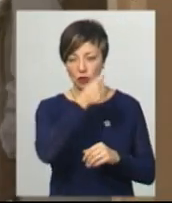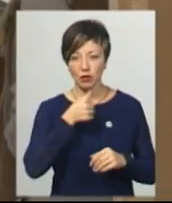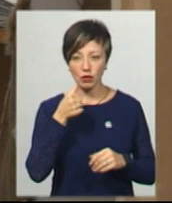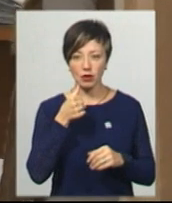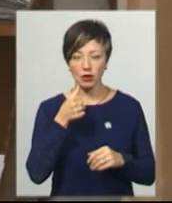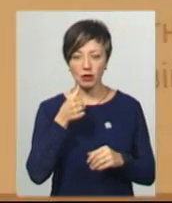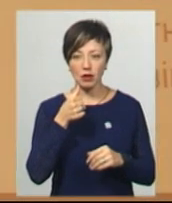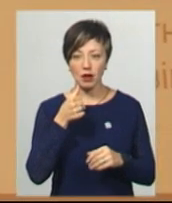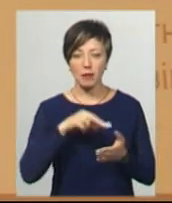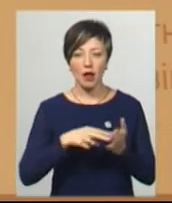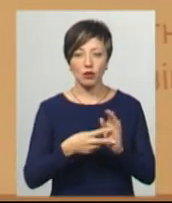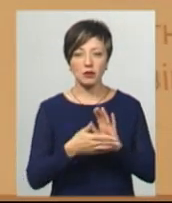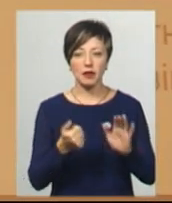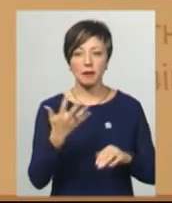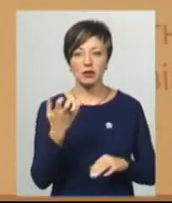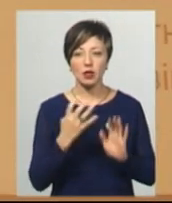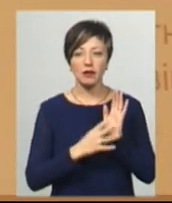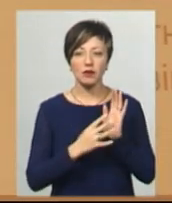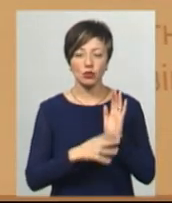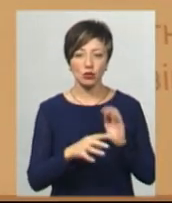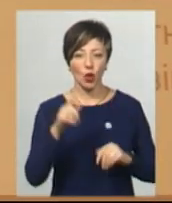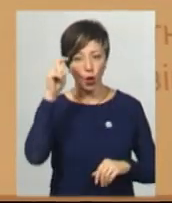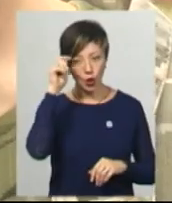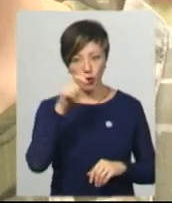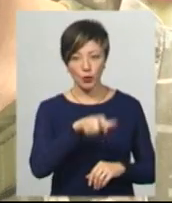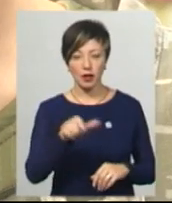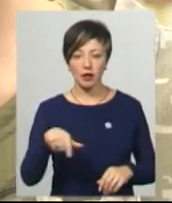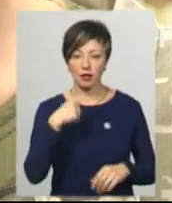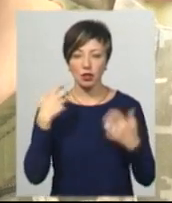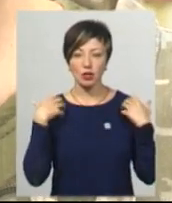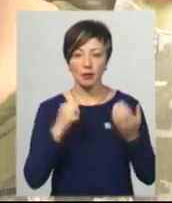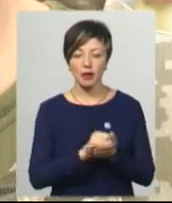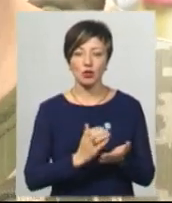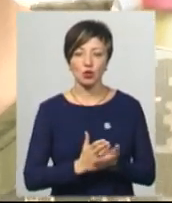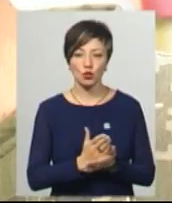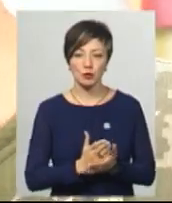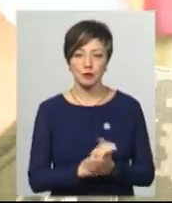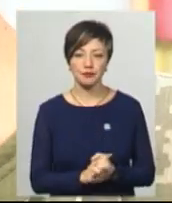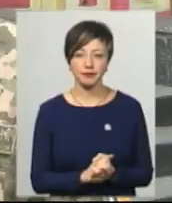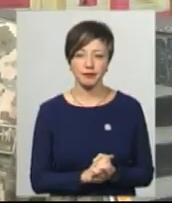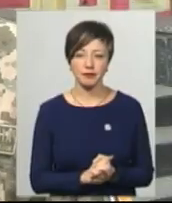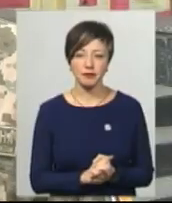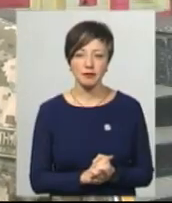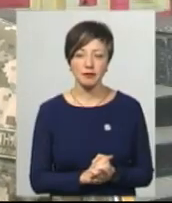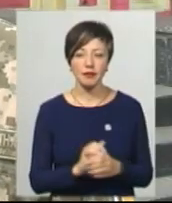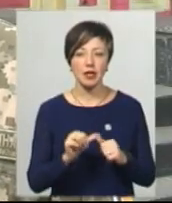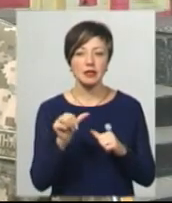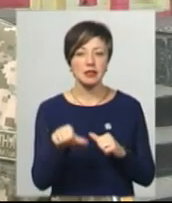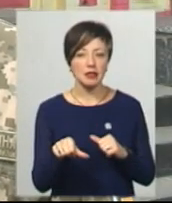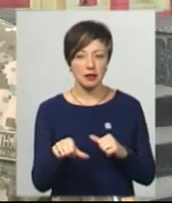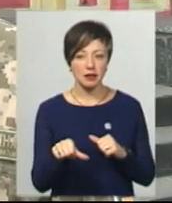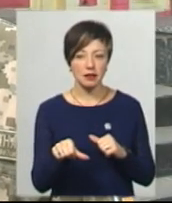з Хмельницької області планують призвати 590 юнаків, каже начальник прес-служби Хмельницького обласного військкомату Олександр Севастіанов. Із них